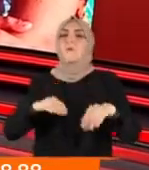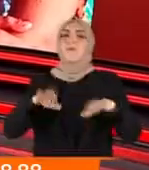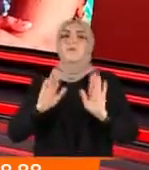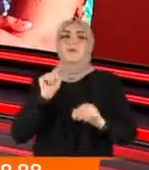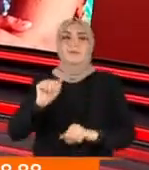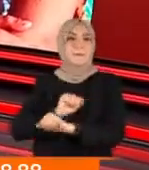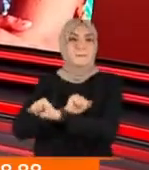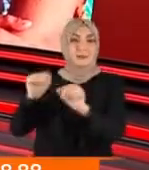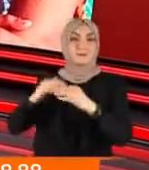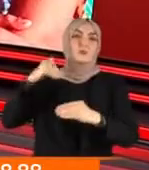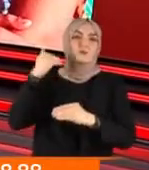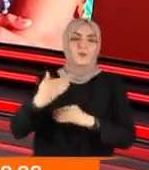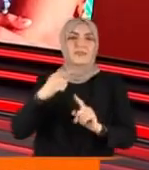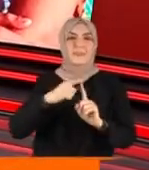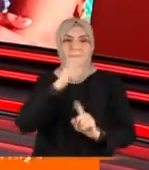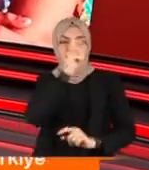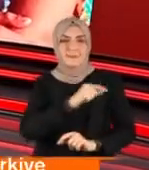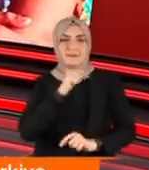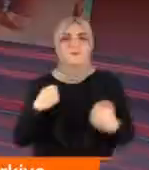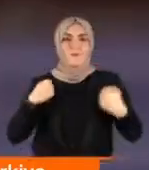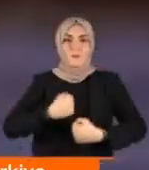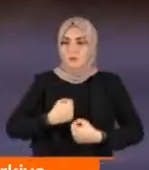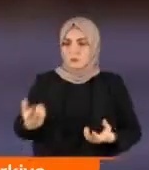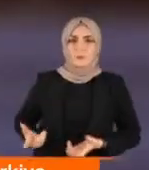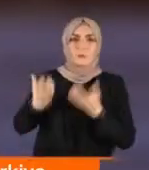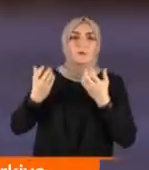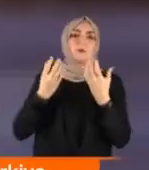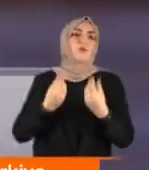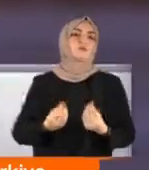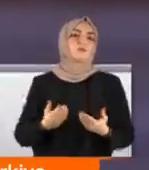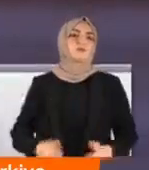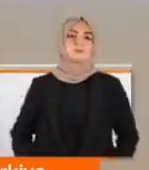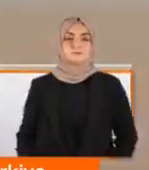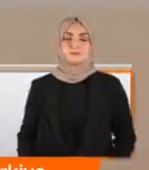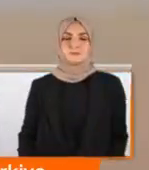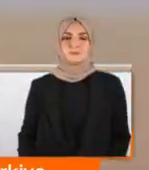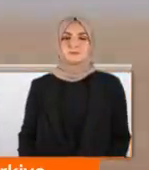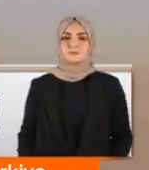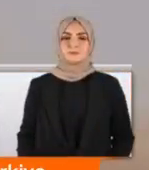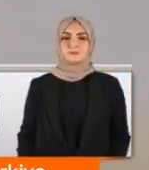montu tutuştu. O anlar geliyor. Yürü. Patlatacağım.